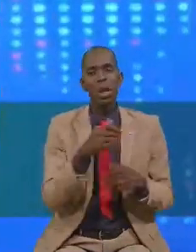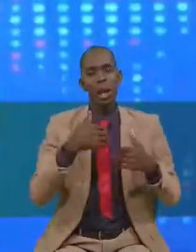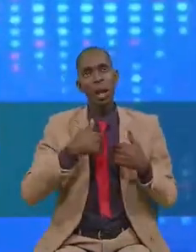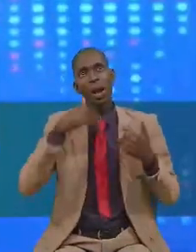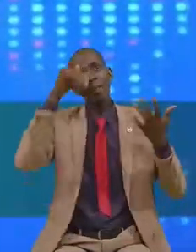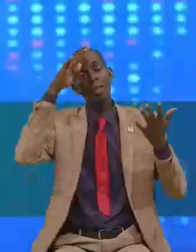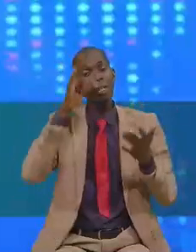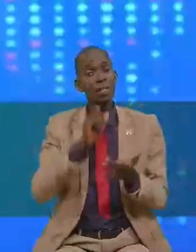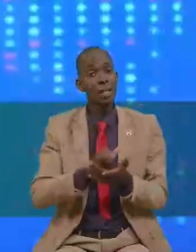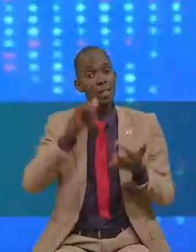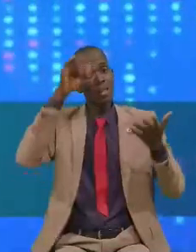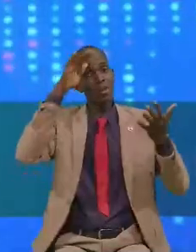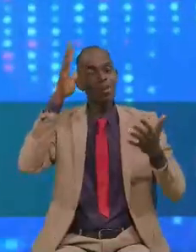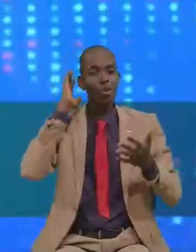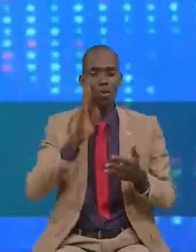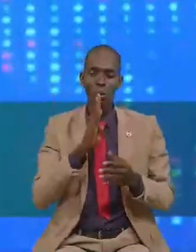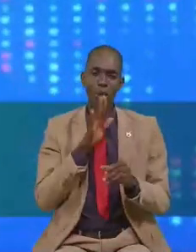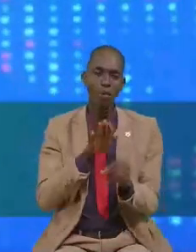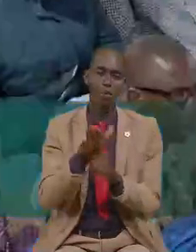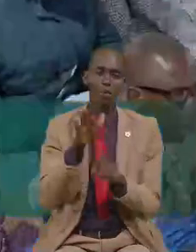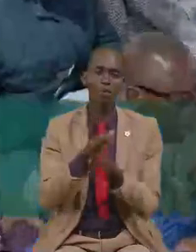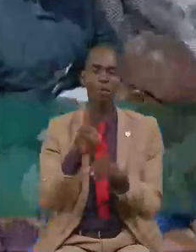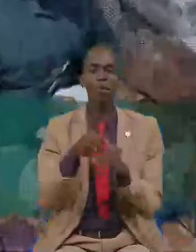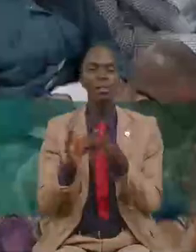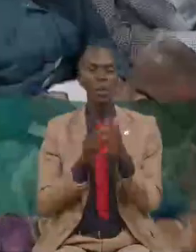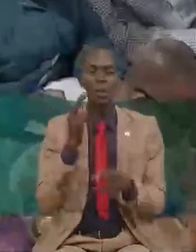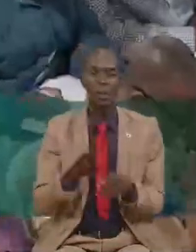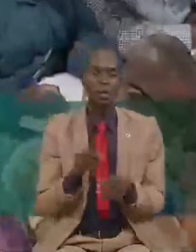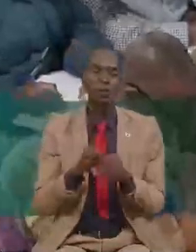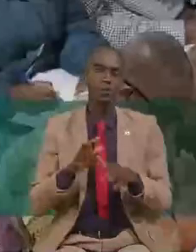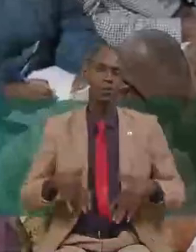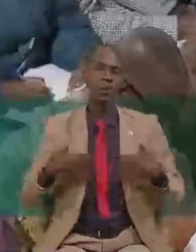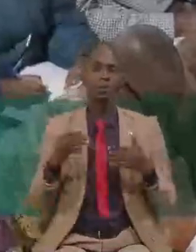ces attentes seront comblées au nom dans ta vie.